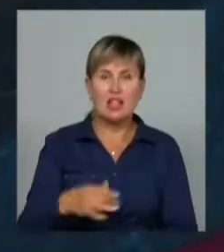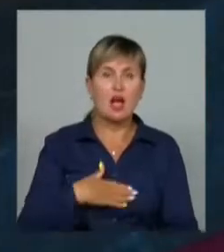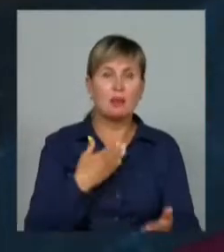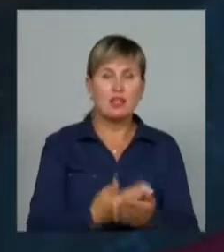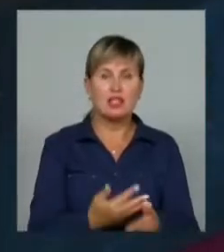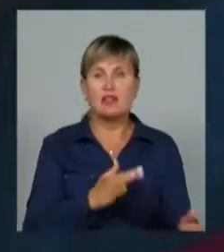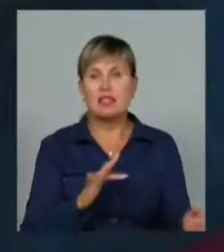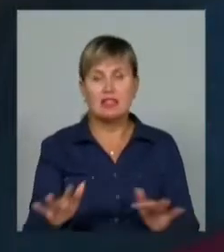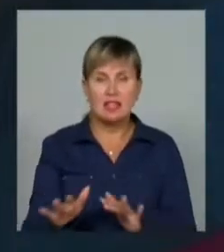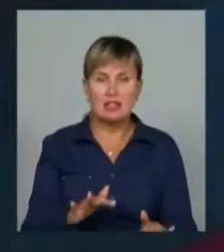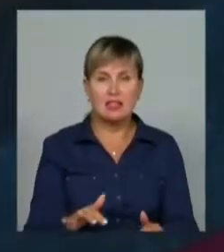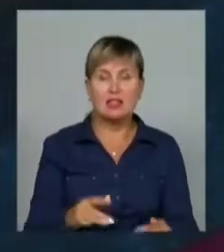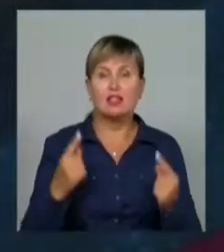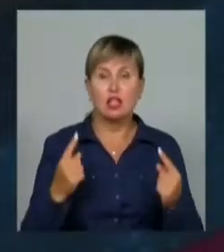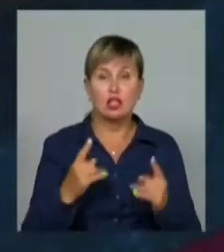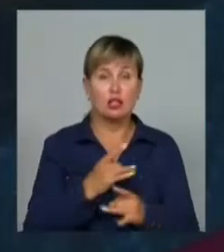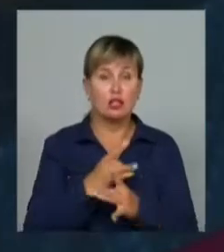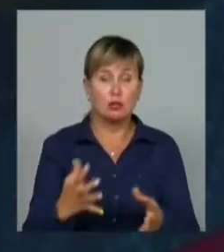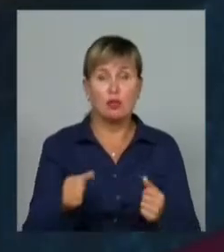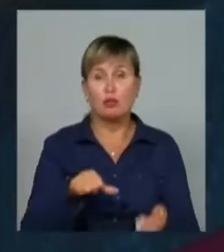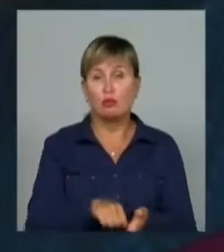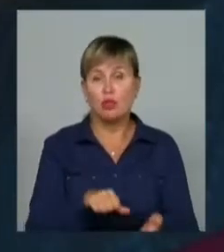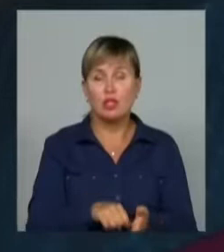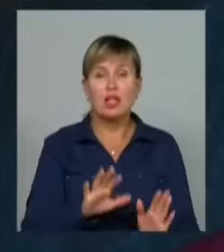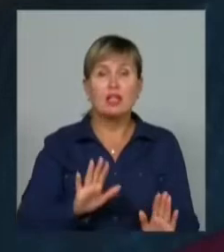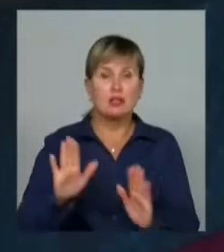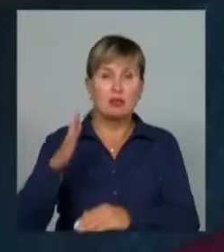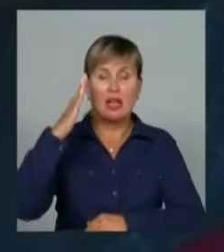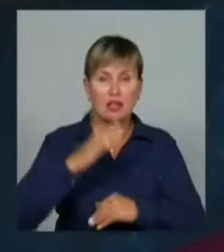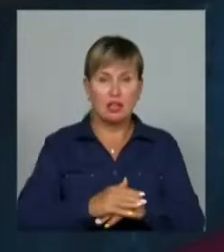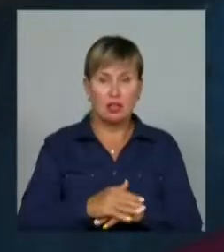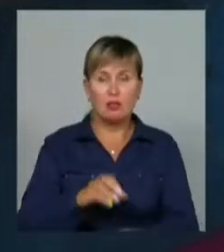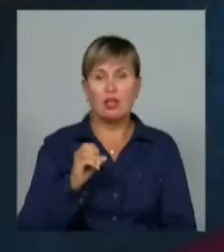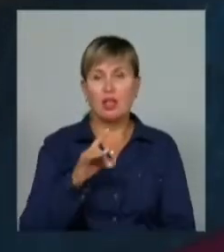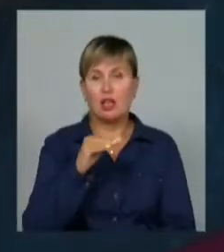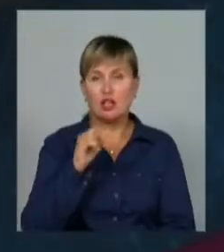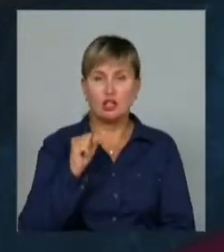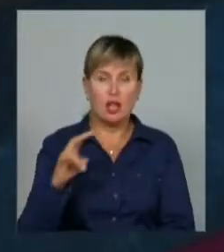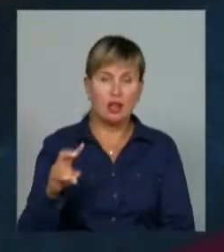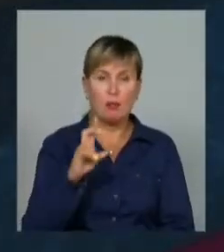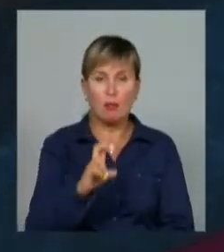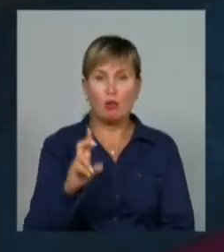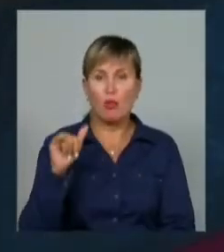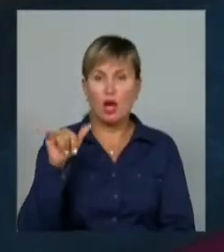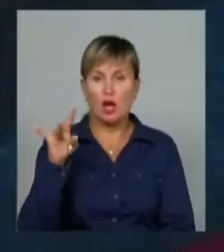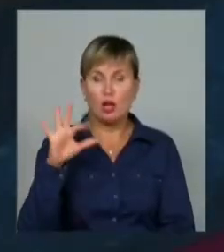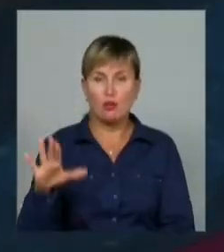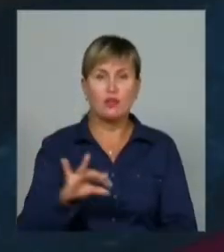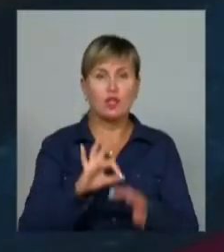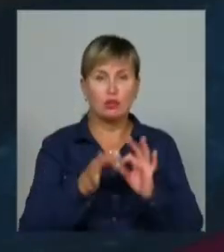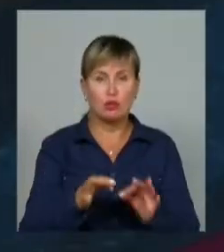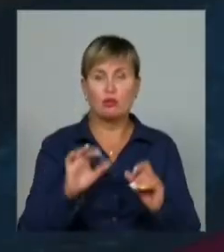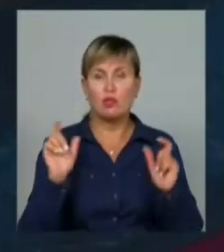общественные деятели. В торжественной церемонии принял участие заместитель акима города Ержан Бабакумаров. Из-за сложной